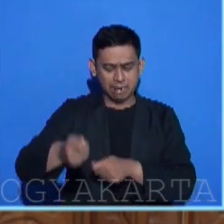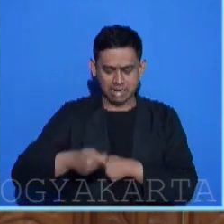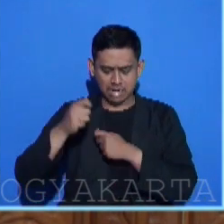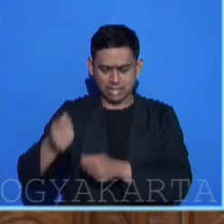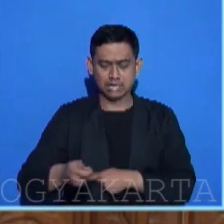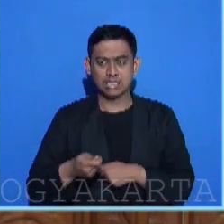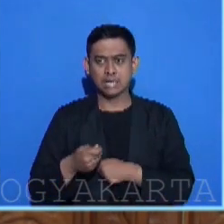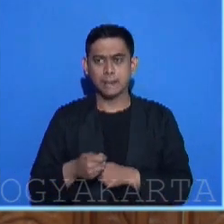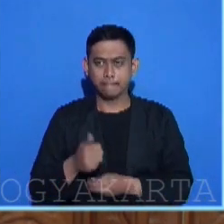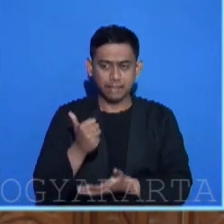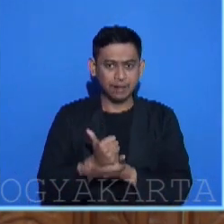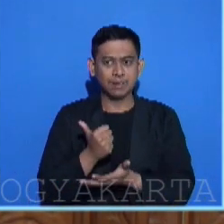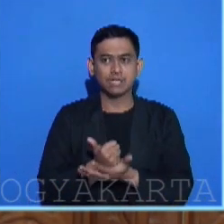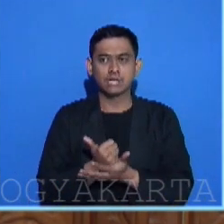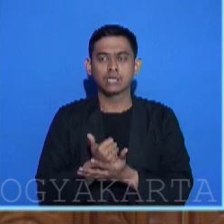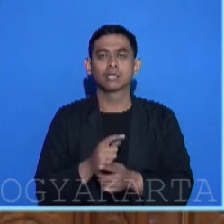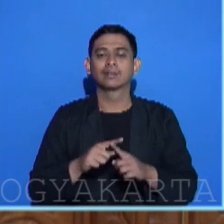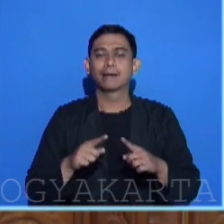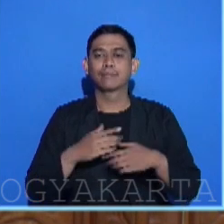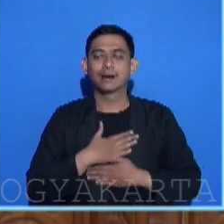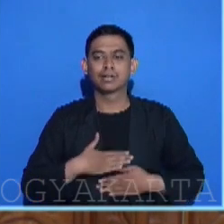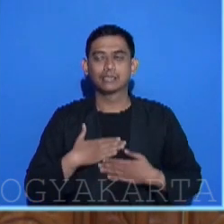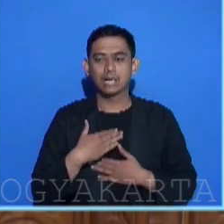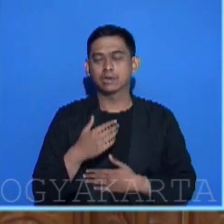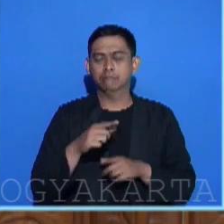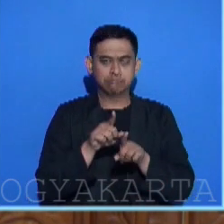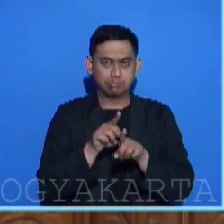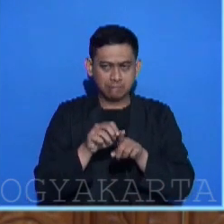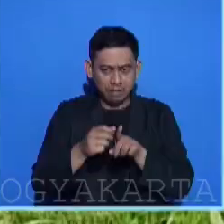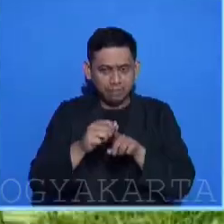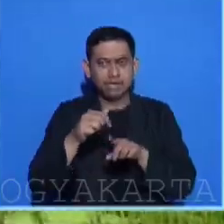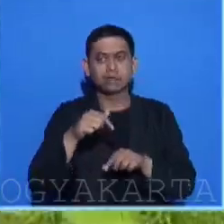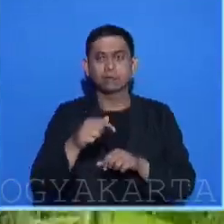Estu ananging rahun reg penan Kang